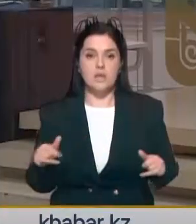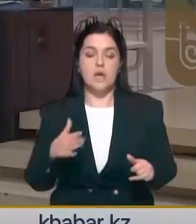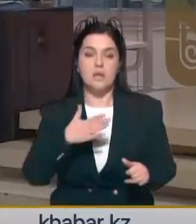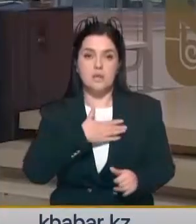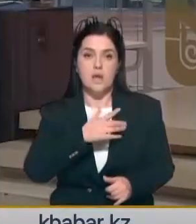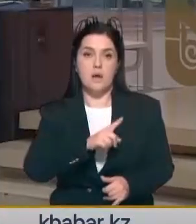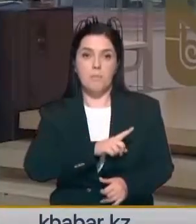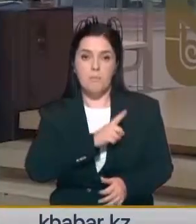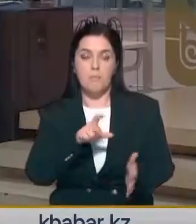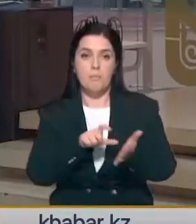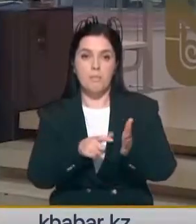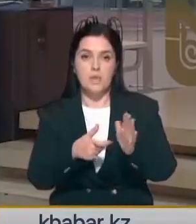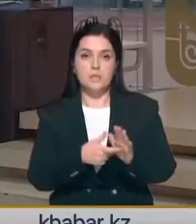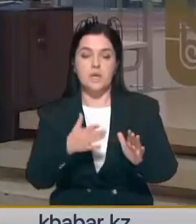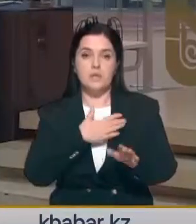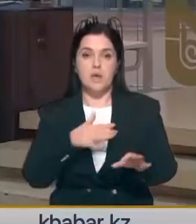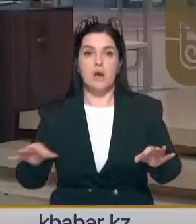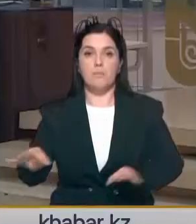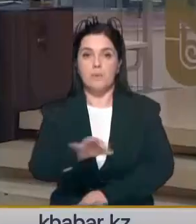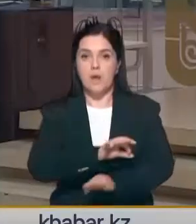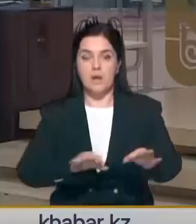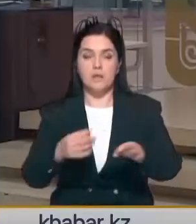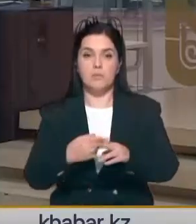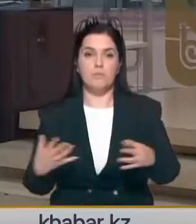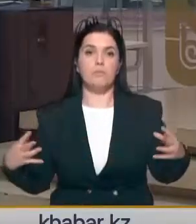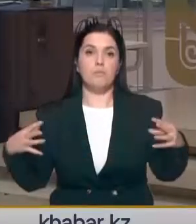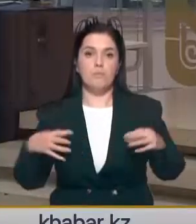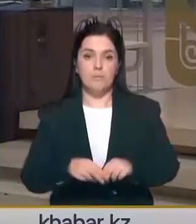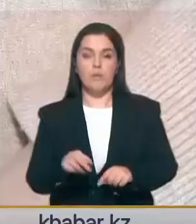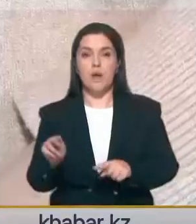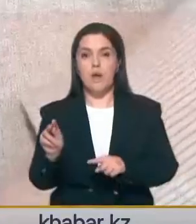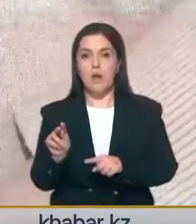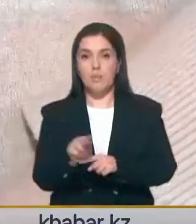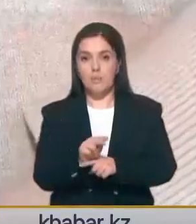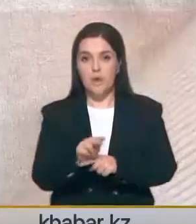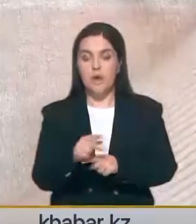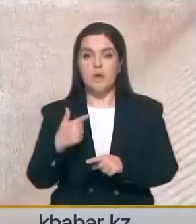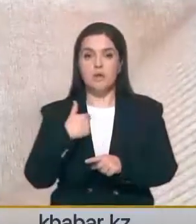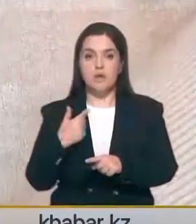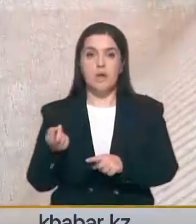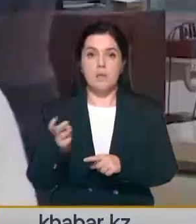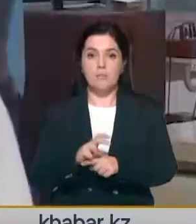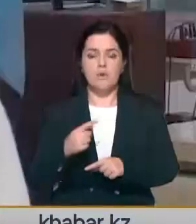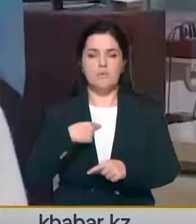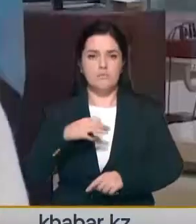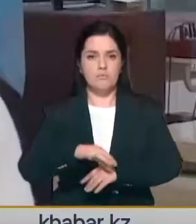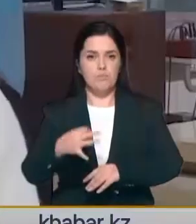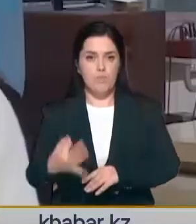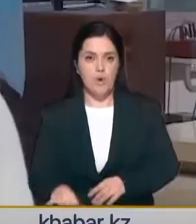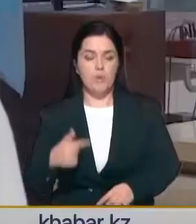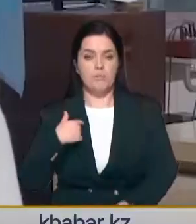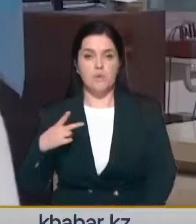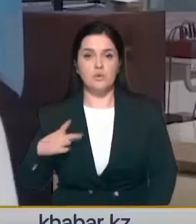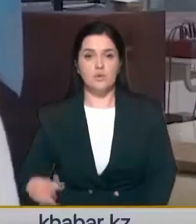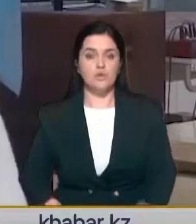мастерской, так как у нас наш проект – это интеграция медицины и коррекционной педагогики. Я пришла через свою боль, когда моей дочери в